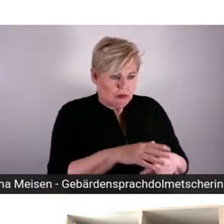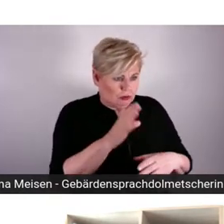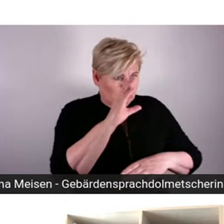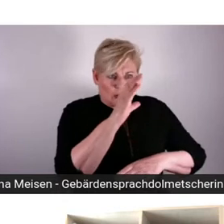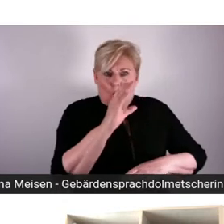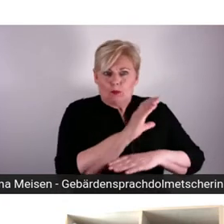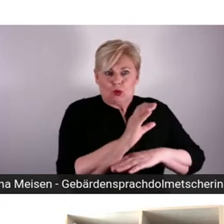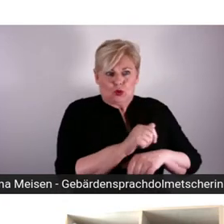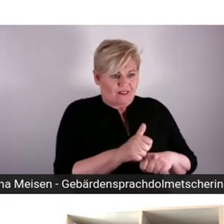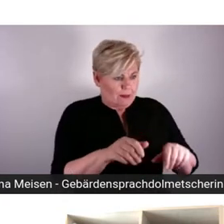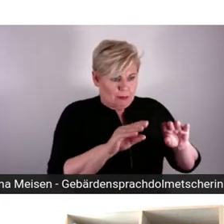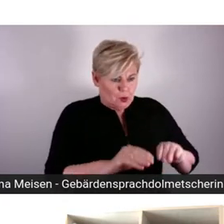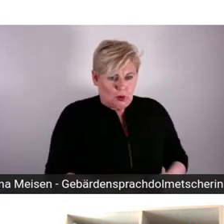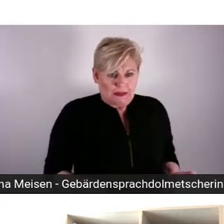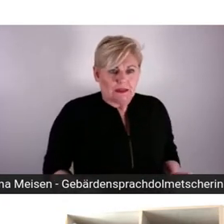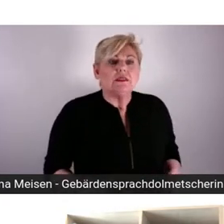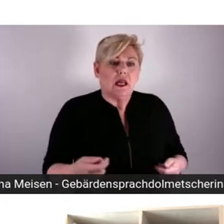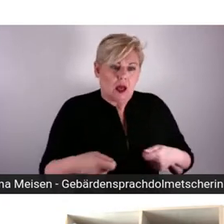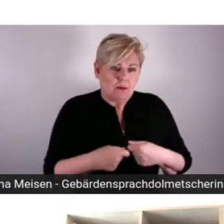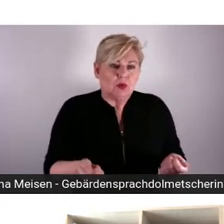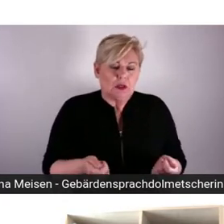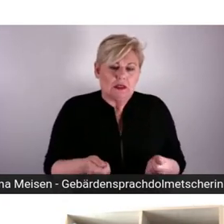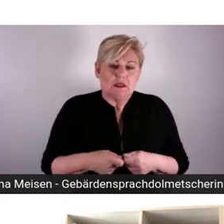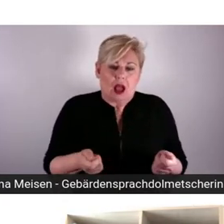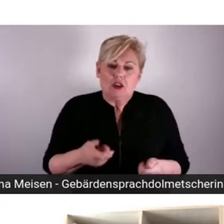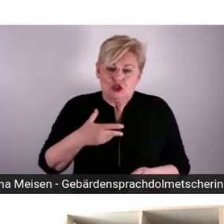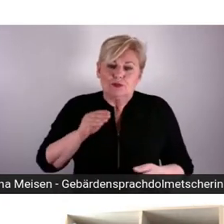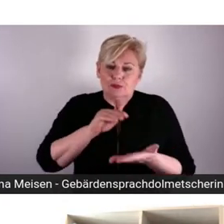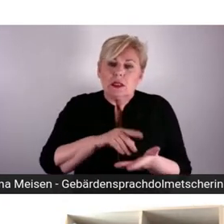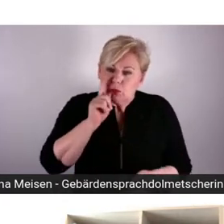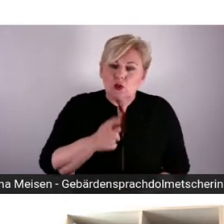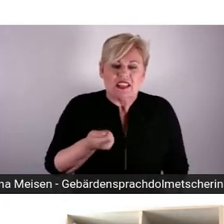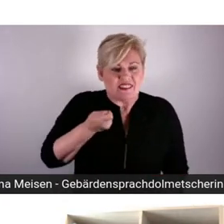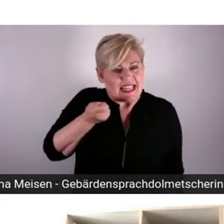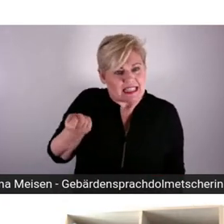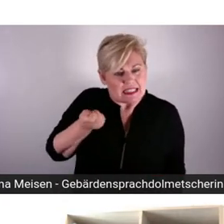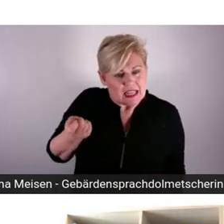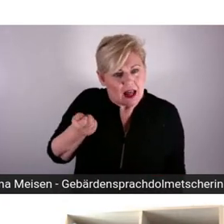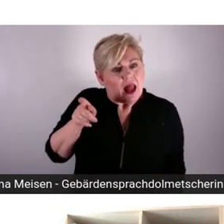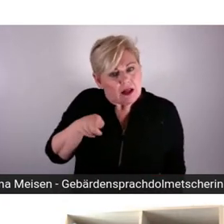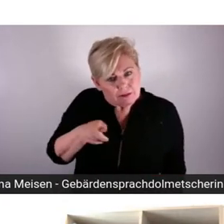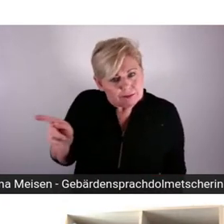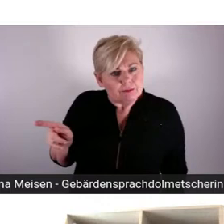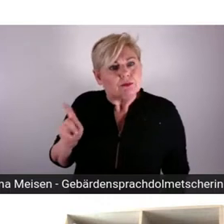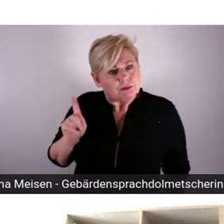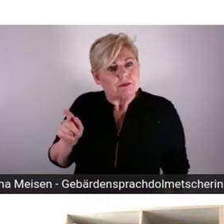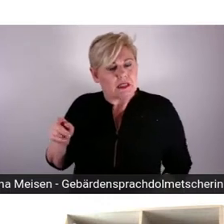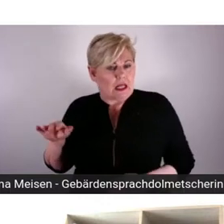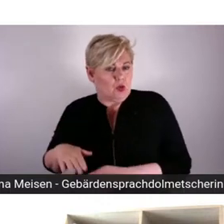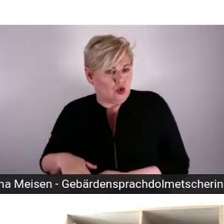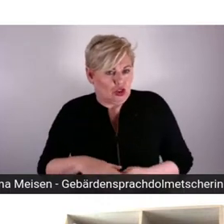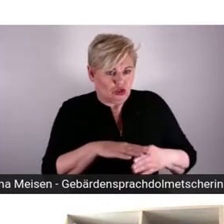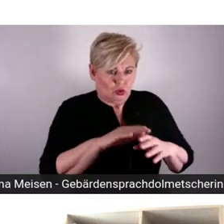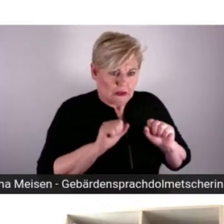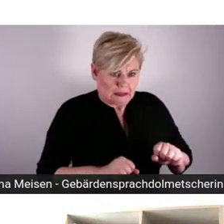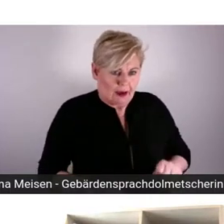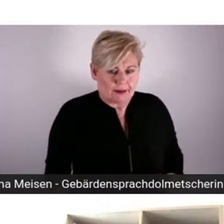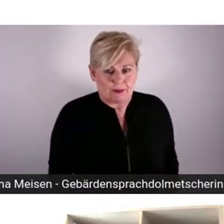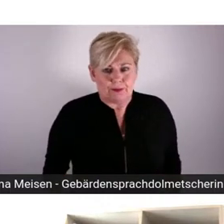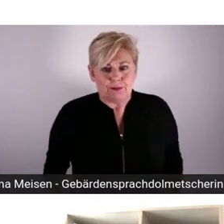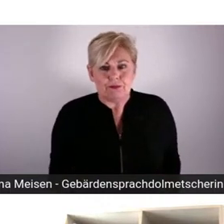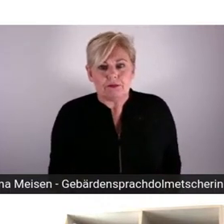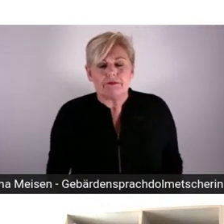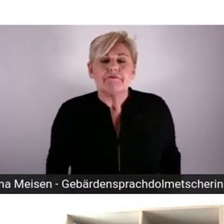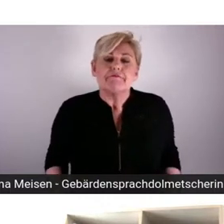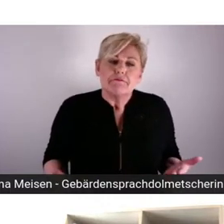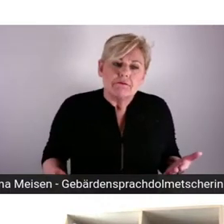ich auch im Bundestag einen Antrag eingebracht, das finanziell zu fördern, dass hier gezielte Unterstützung möglich ist. Also kurzum, da